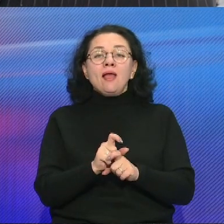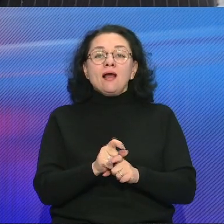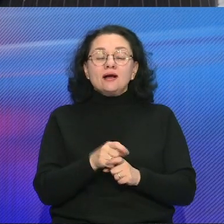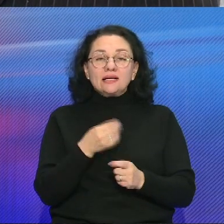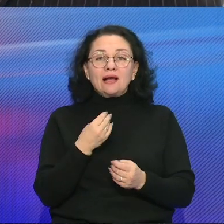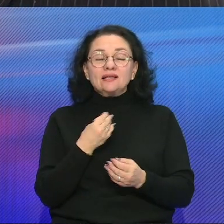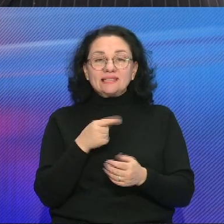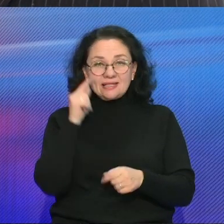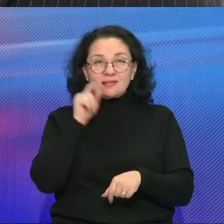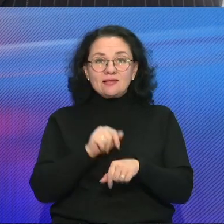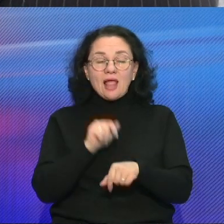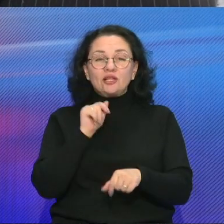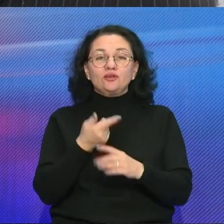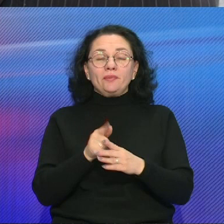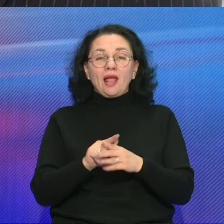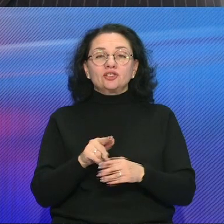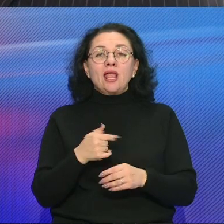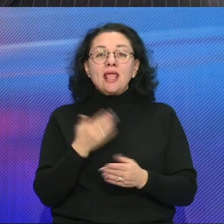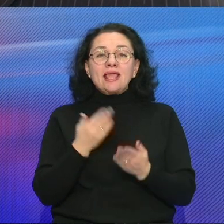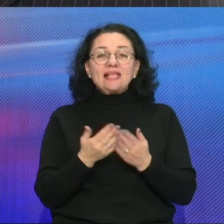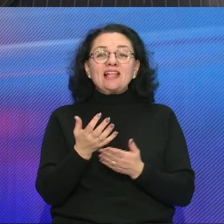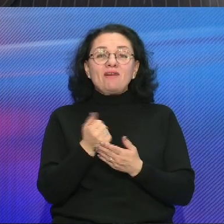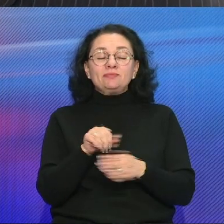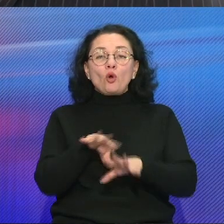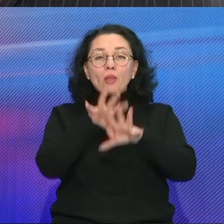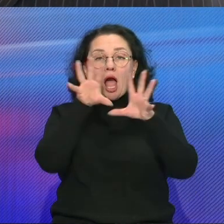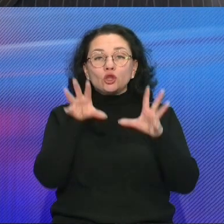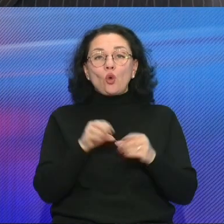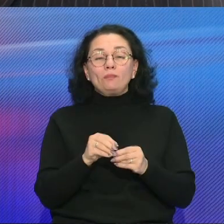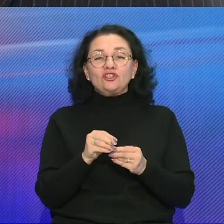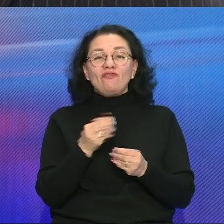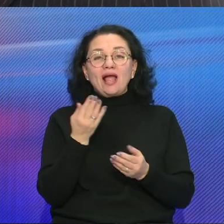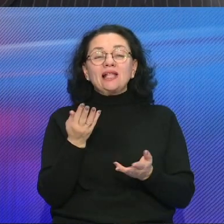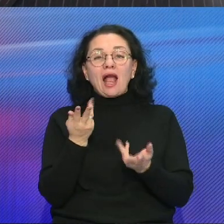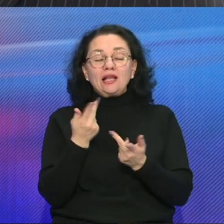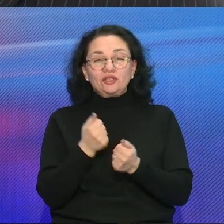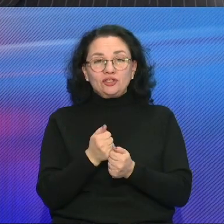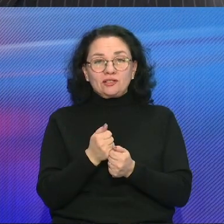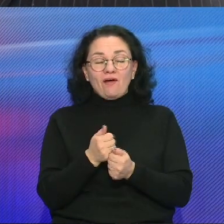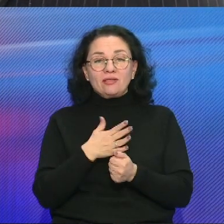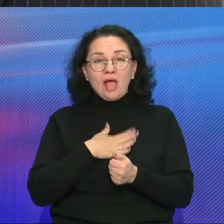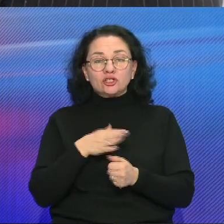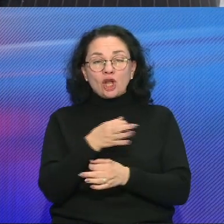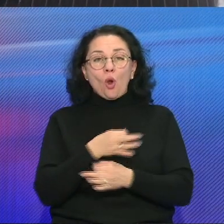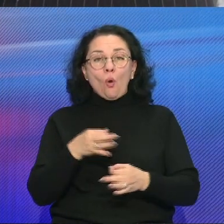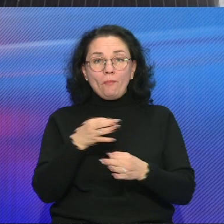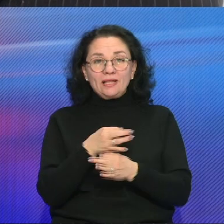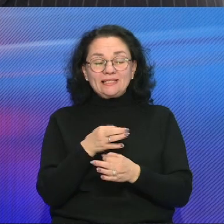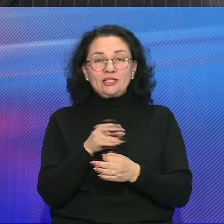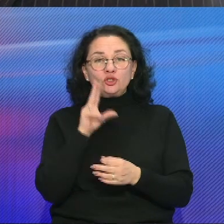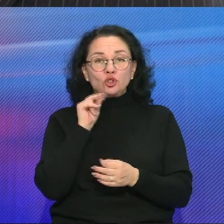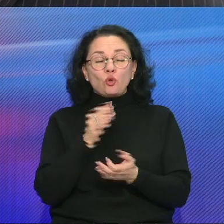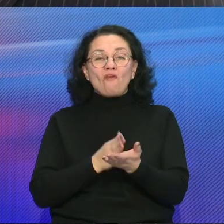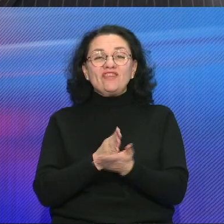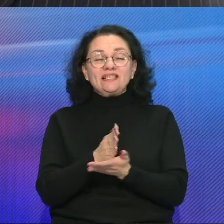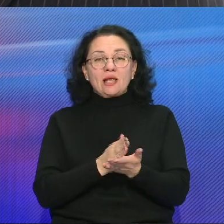кампании. Если мы возьмем от общего числа членов ветеранской организации нашей области, то это